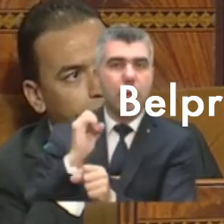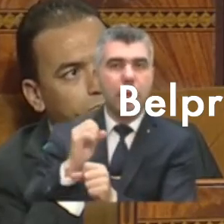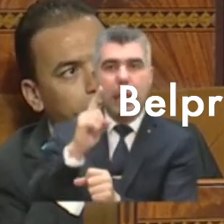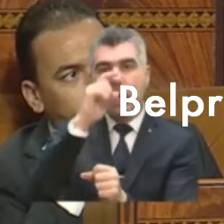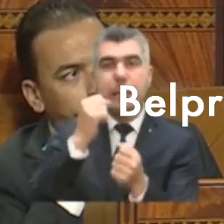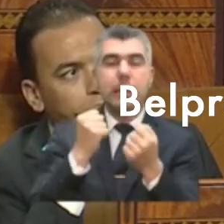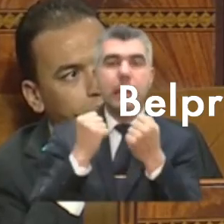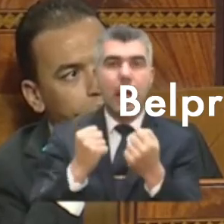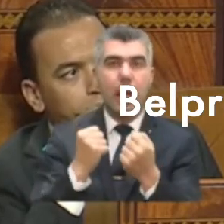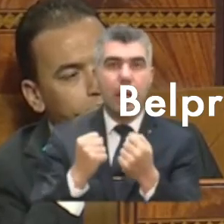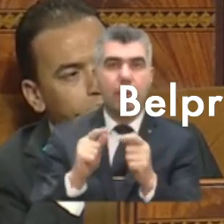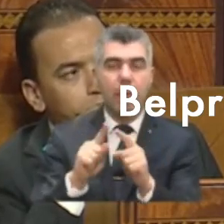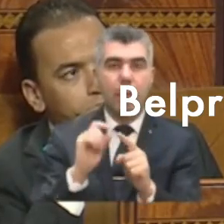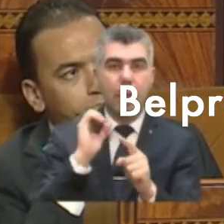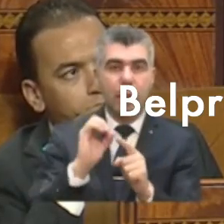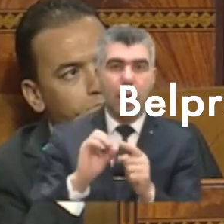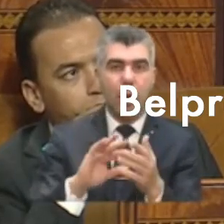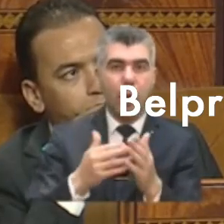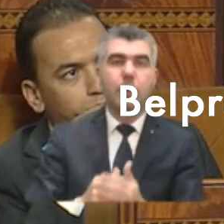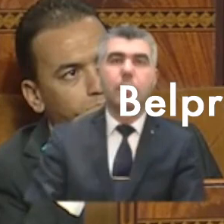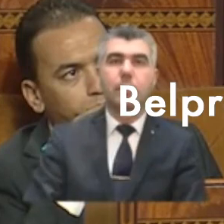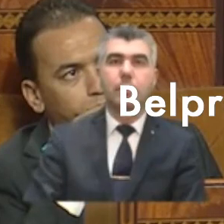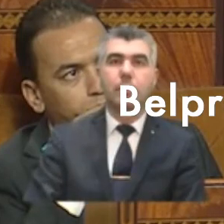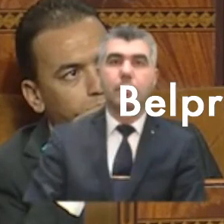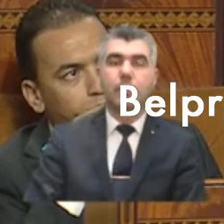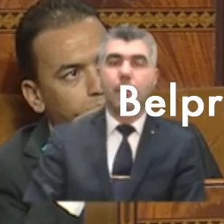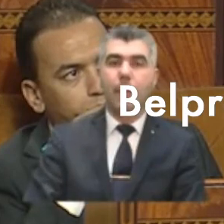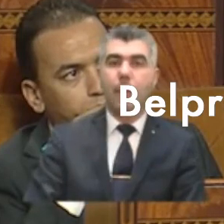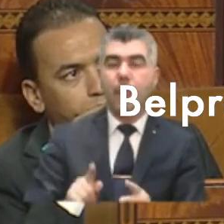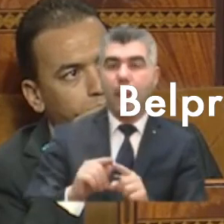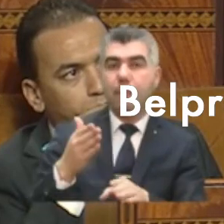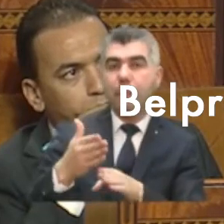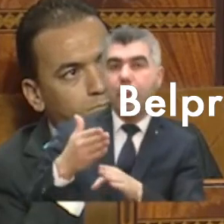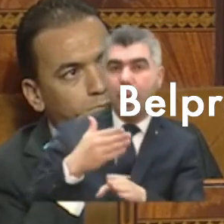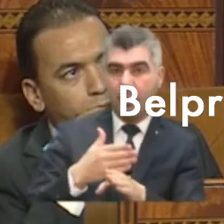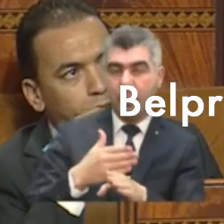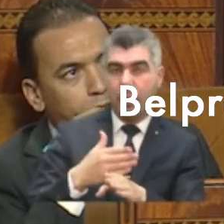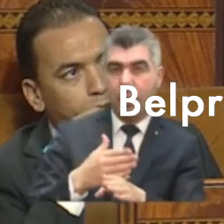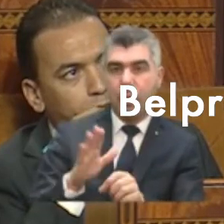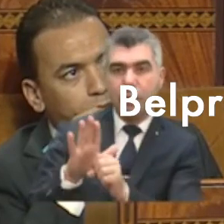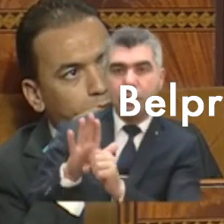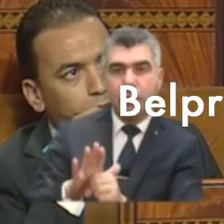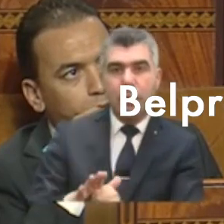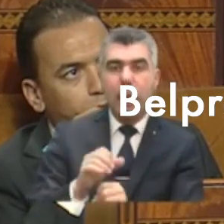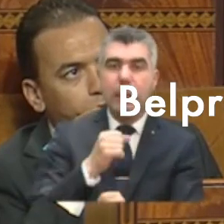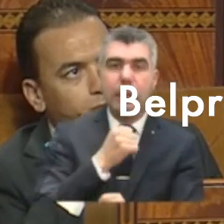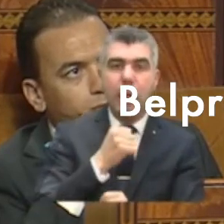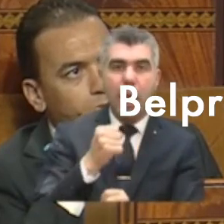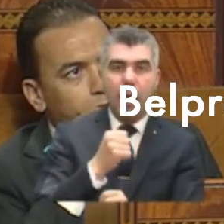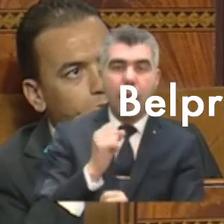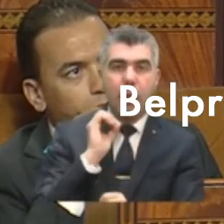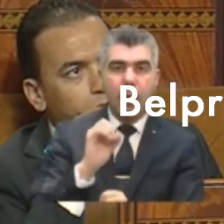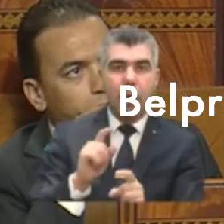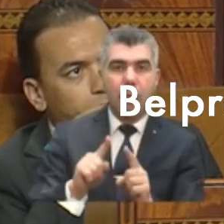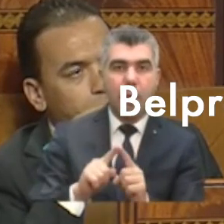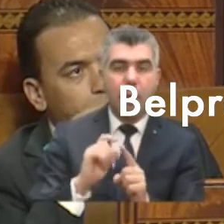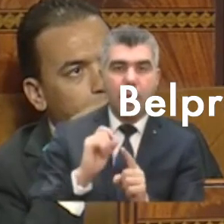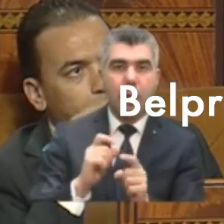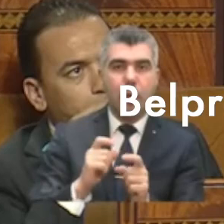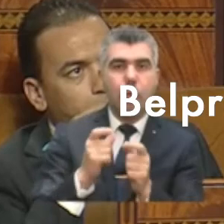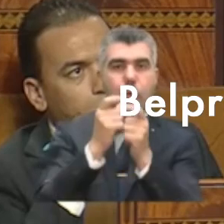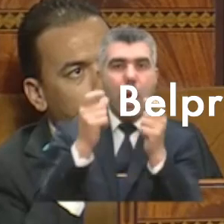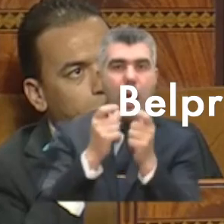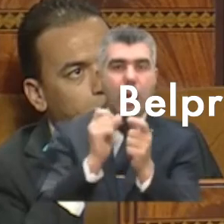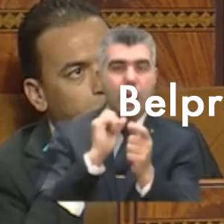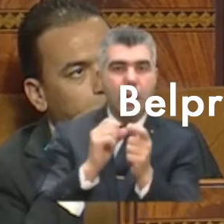انها تلتزم وتوفر هذه الشروط. لذلك كنعتقد بانه قبل اقصاء هاد الصحفيين كان خص هذه المقاولات الصغرى والجهويه